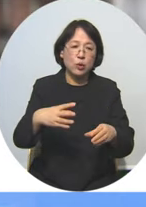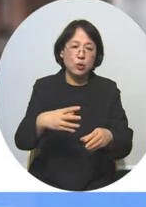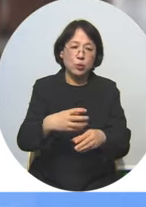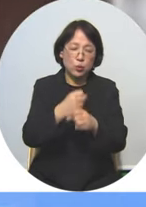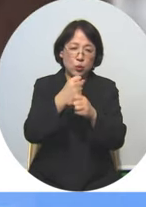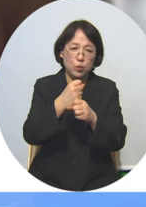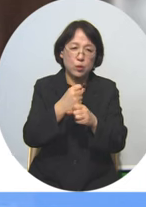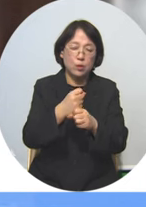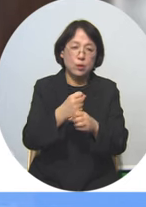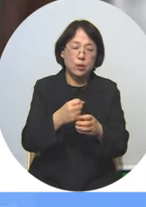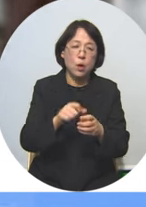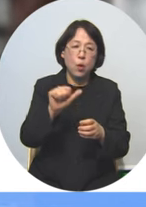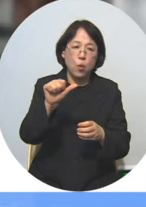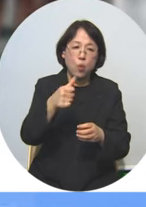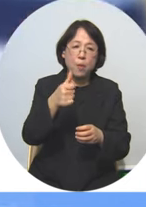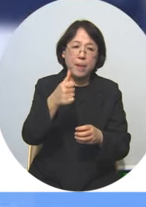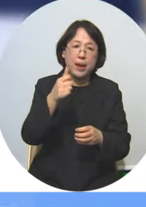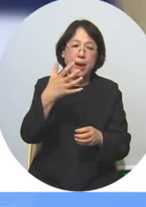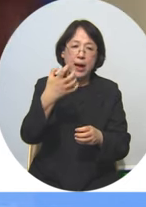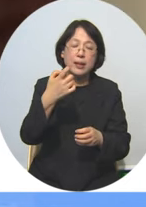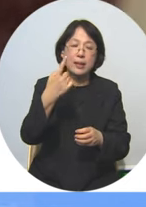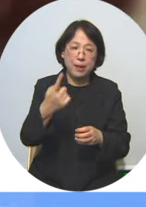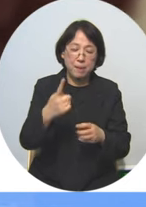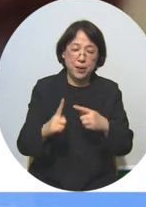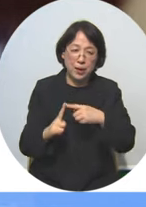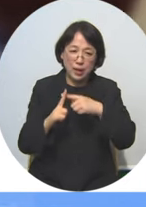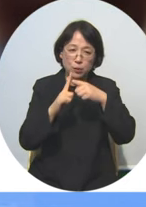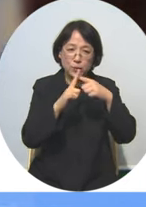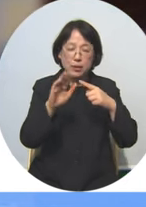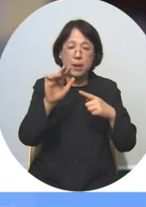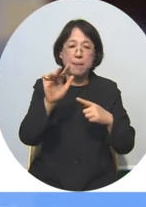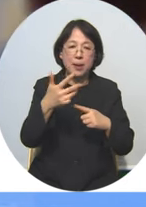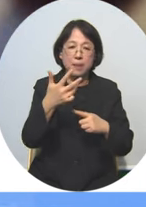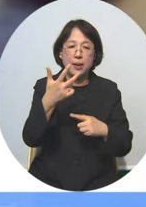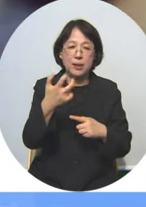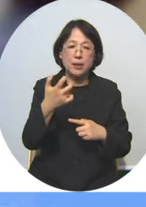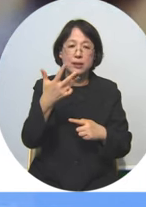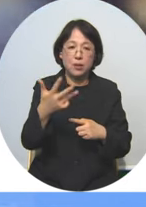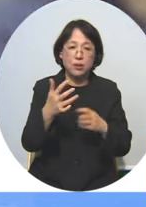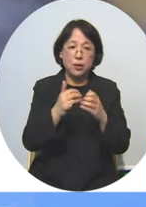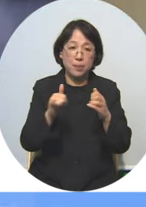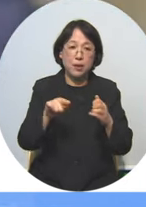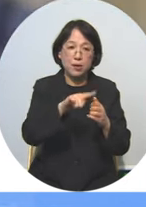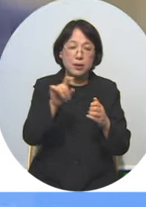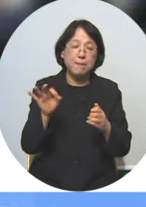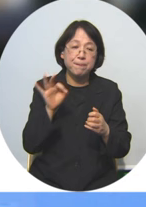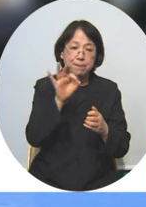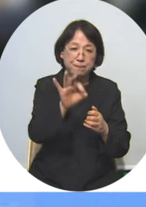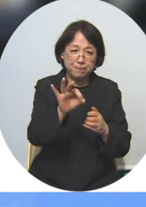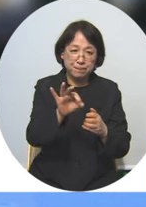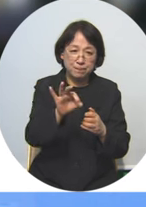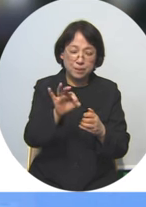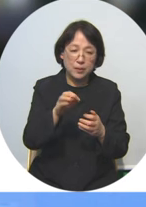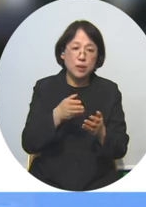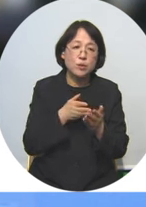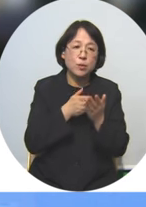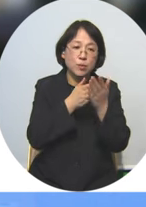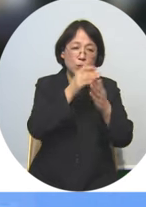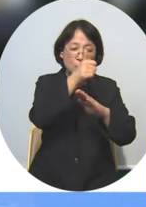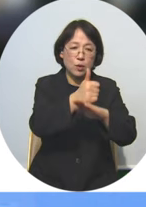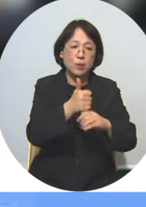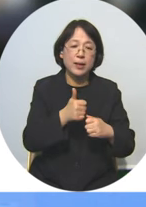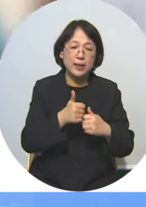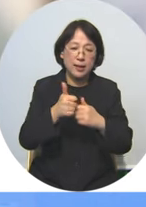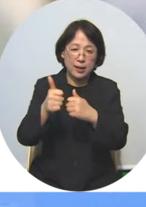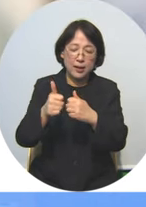의사 591명, 간호사 878명입니다. 신청 접수 결과에 따라 오늘 19일까지